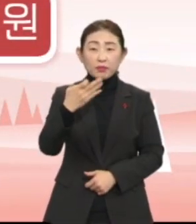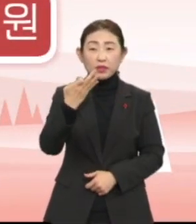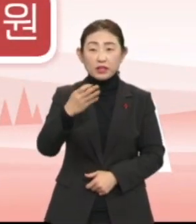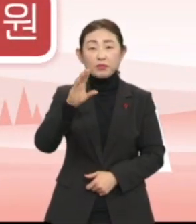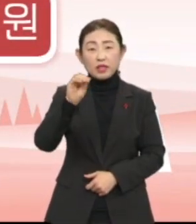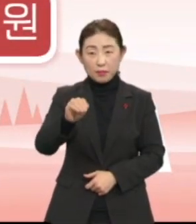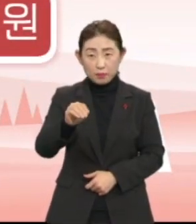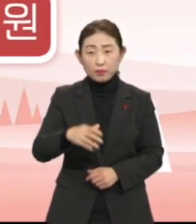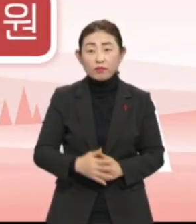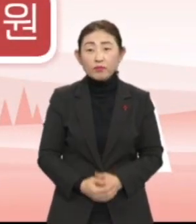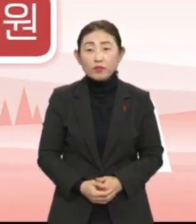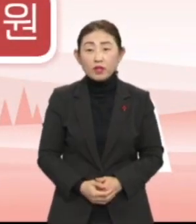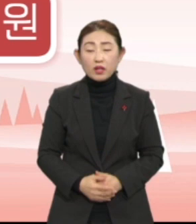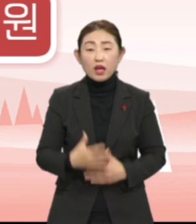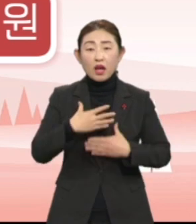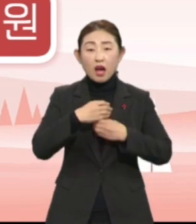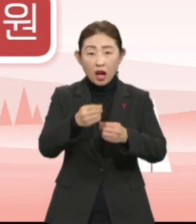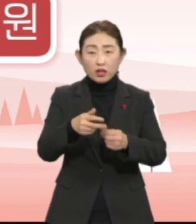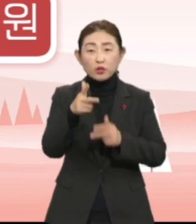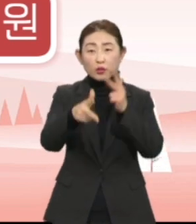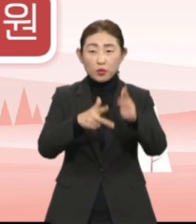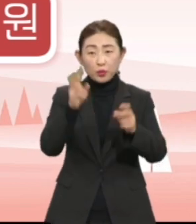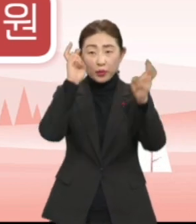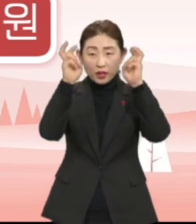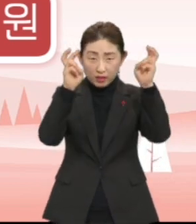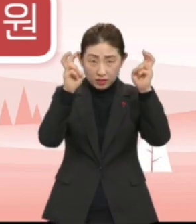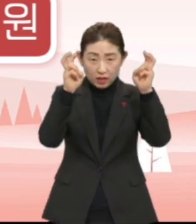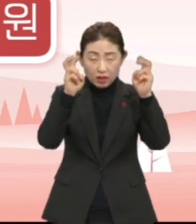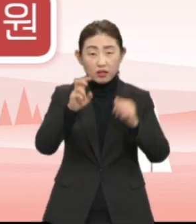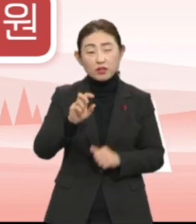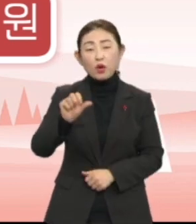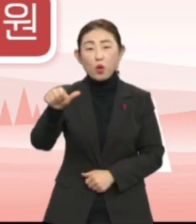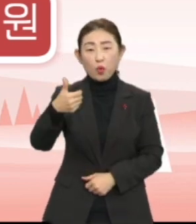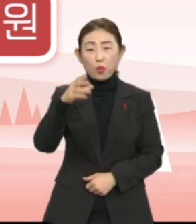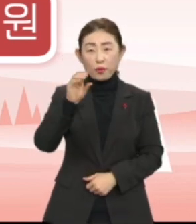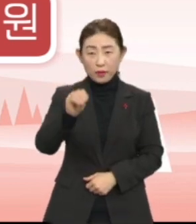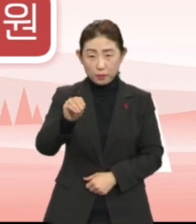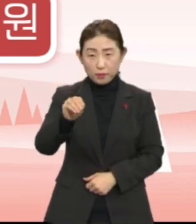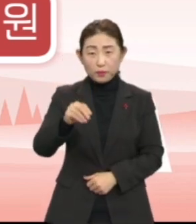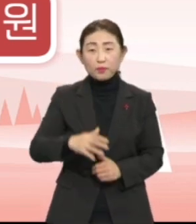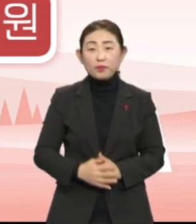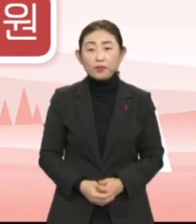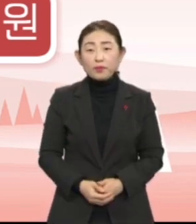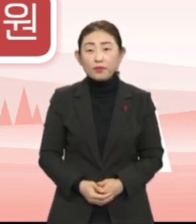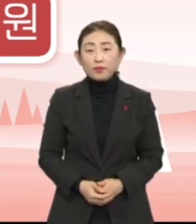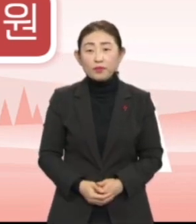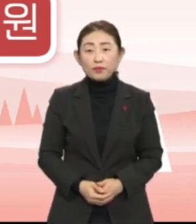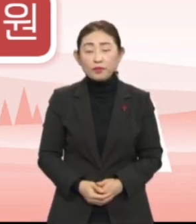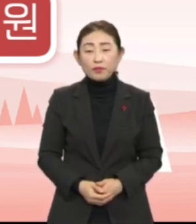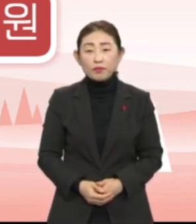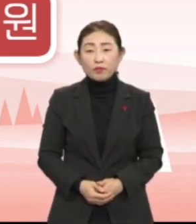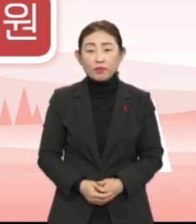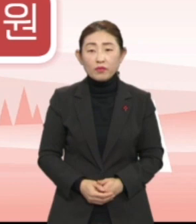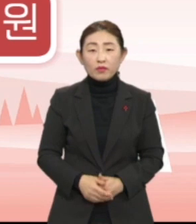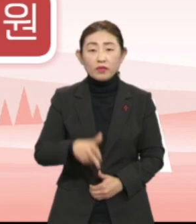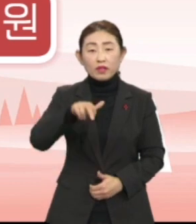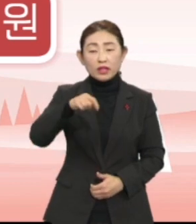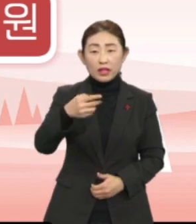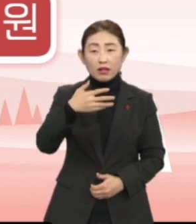일동 714만 원, 주식회사 안전공업 대표이사 손주환 외 임직원 일동 500만